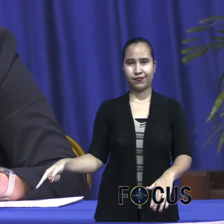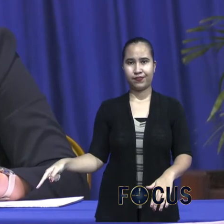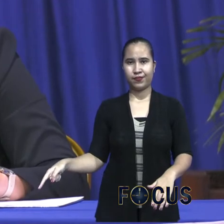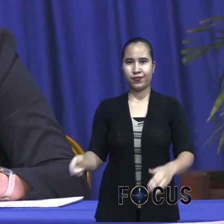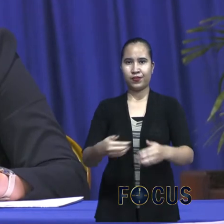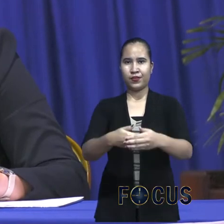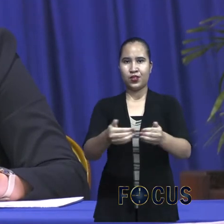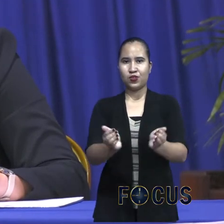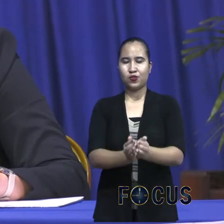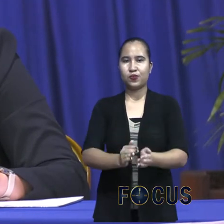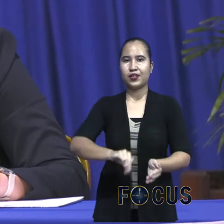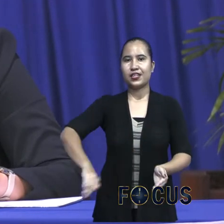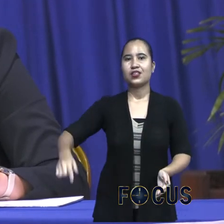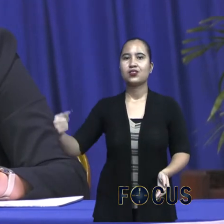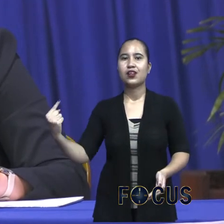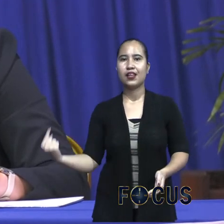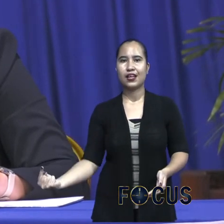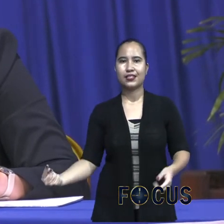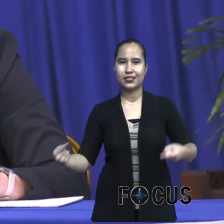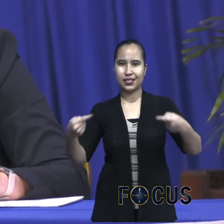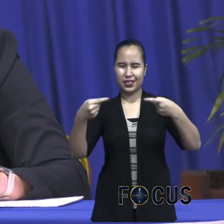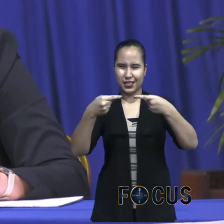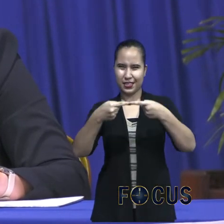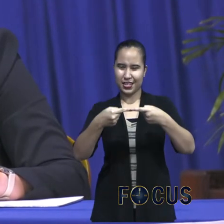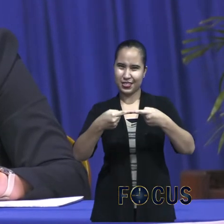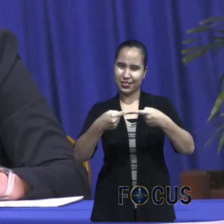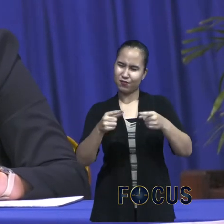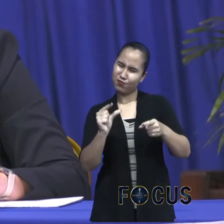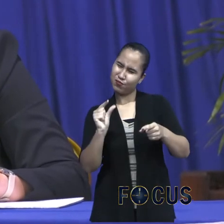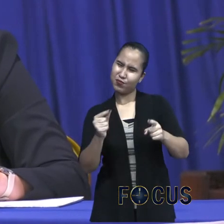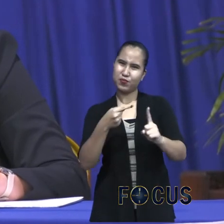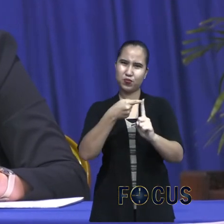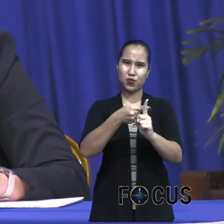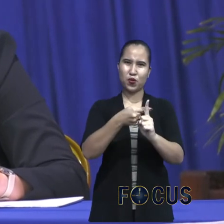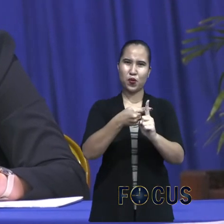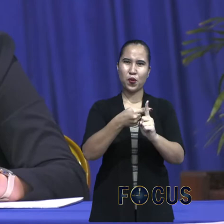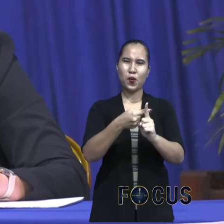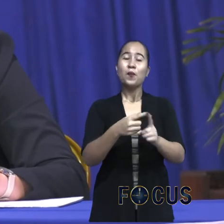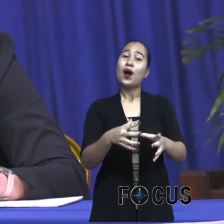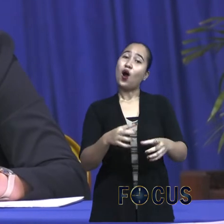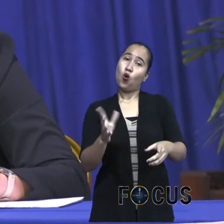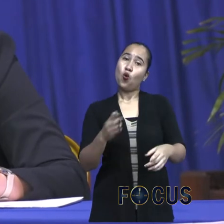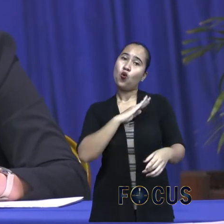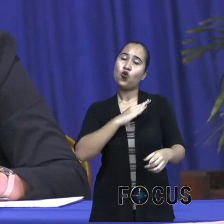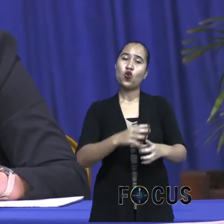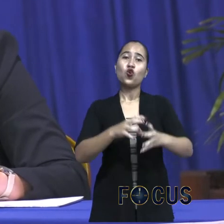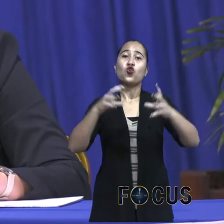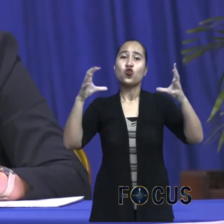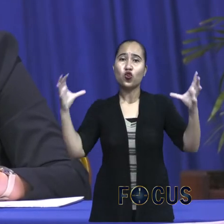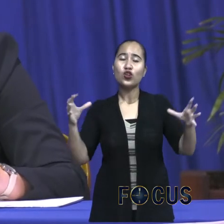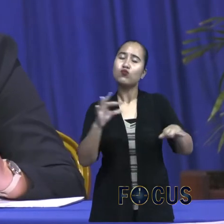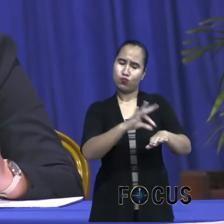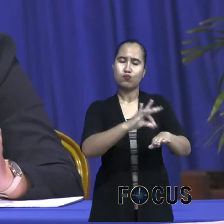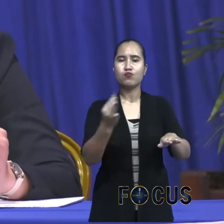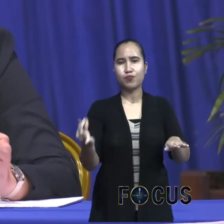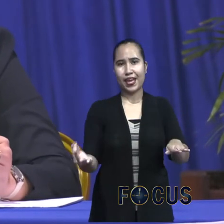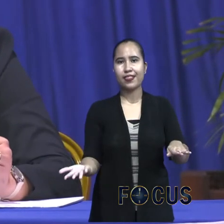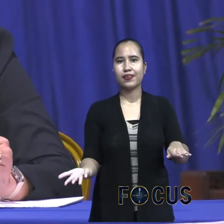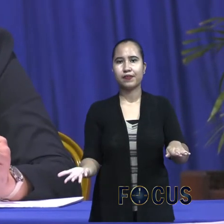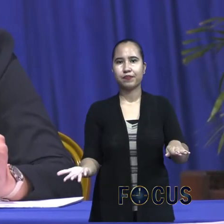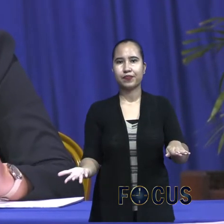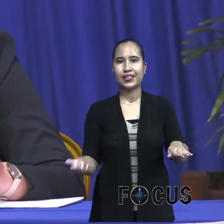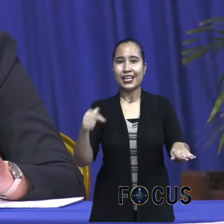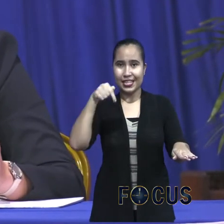Van de groep in isolatie test een deel positief, maar herstelt ook een groot deel hiervan. We aanhalen, dit zijn